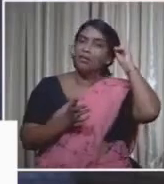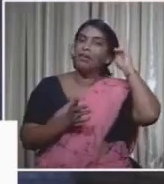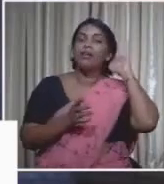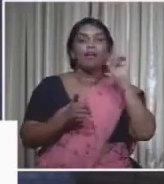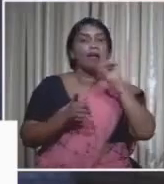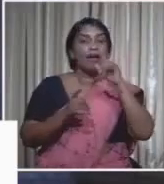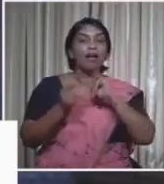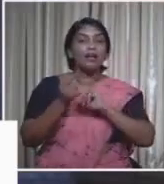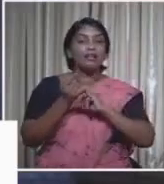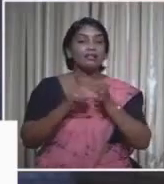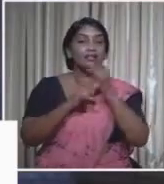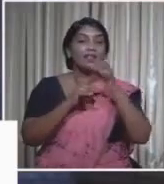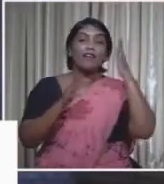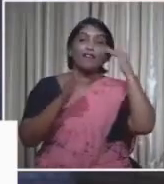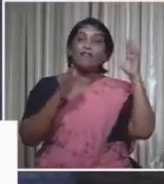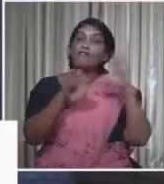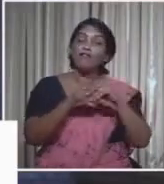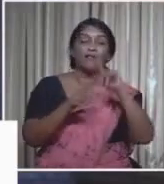මහත්තයාගේ නෝනගෙන්